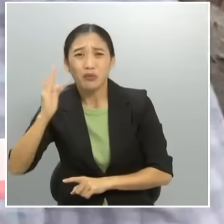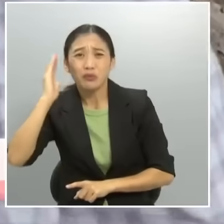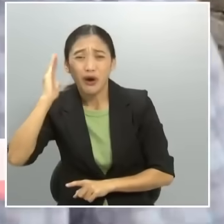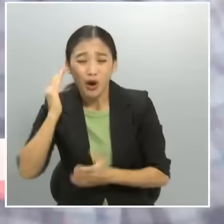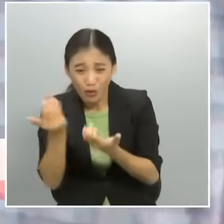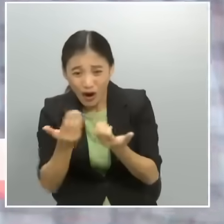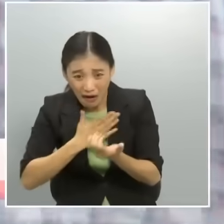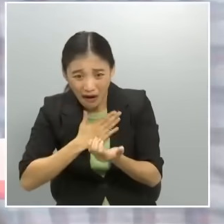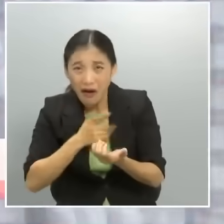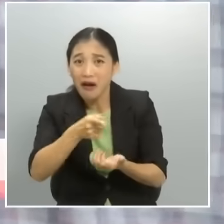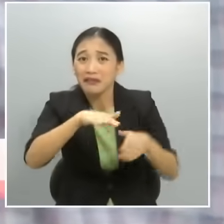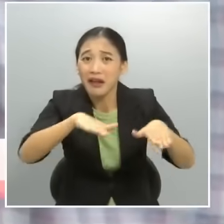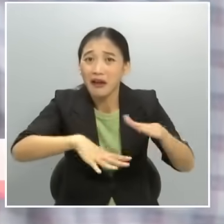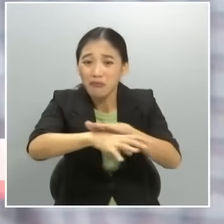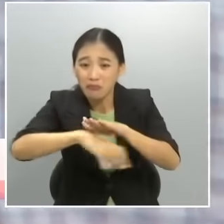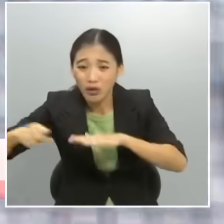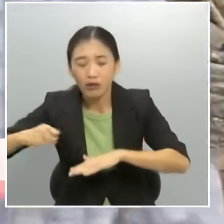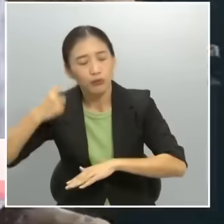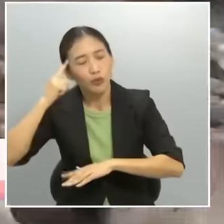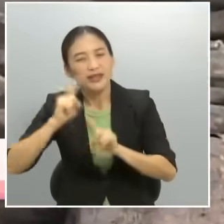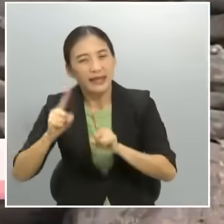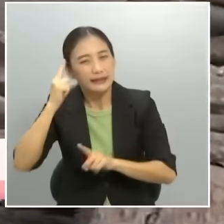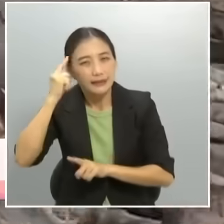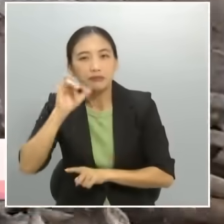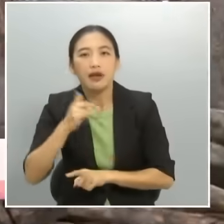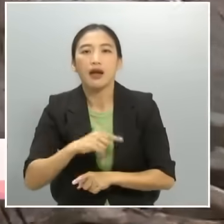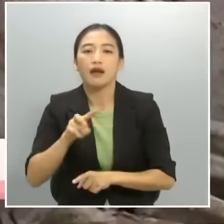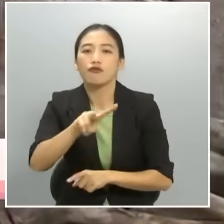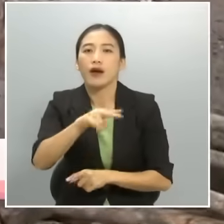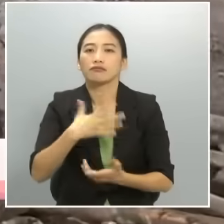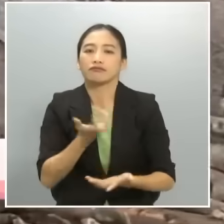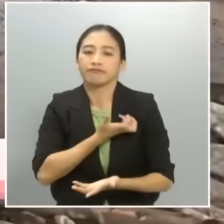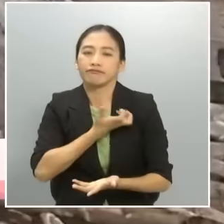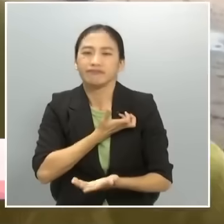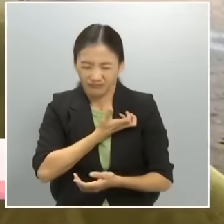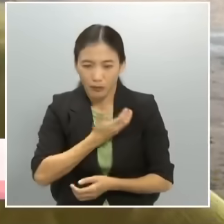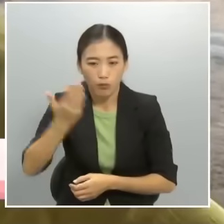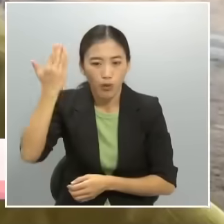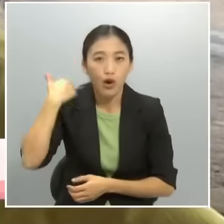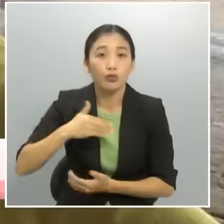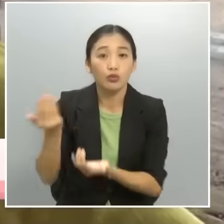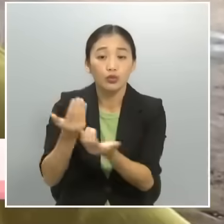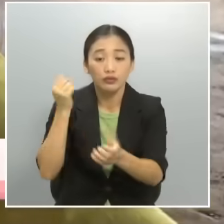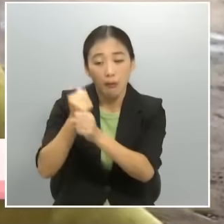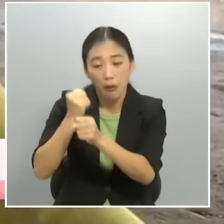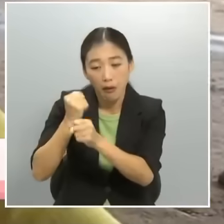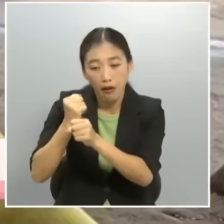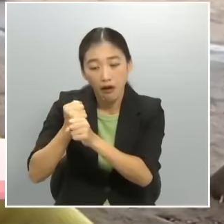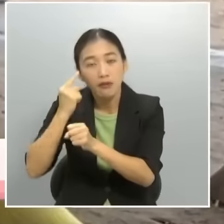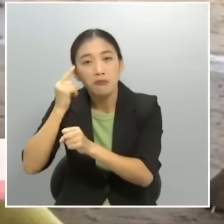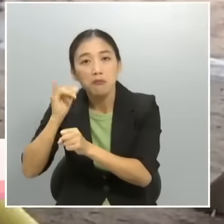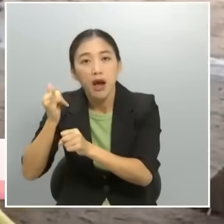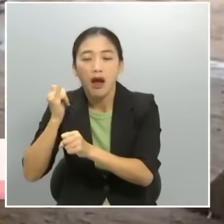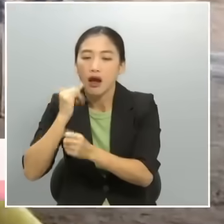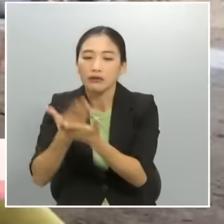ได้มีการบอกเลิกที่ผ่านมาลูกชายก็ทำงานส่งค่านมให้ลูกเลี้ยงตลอดและทุกครั้งที่ฝ่ายหญิงโทรมาขอเงินก็ส่งให้ต